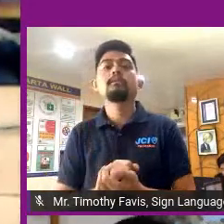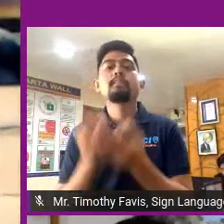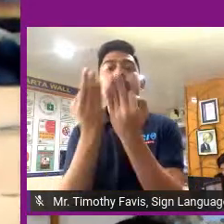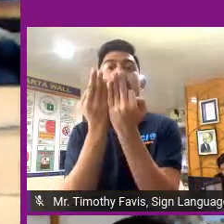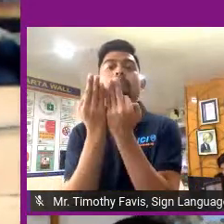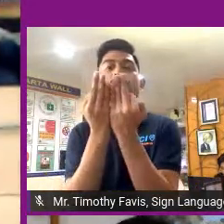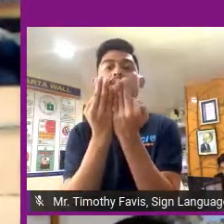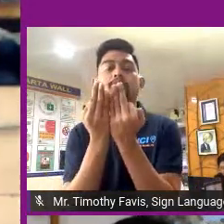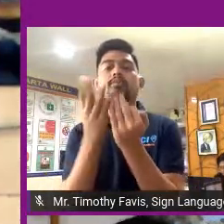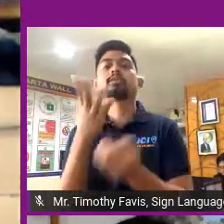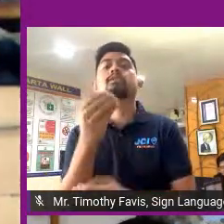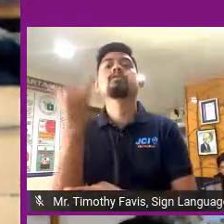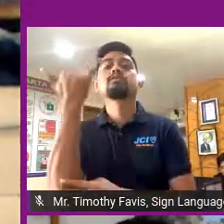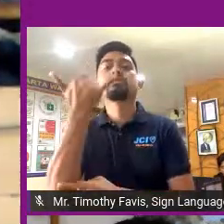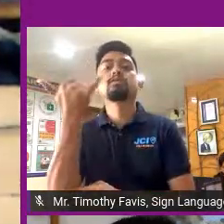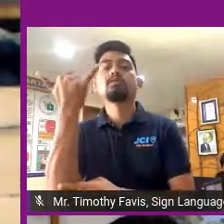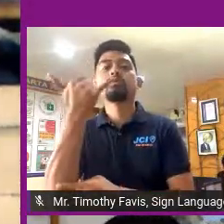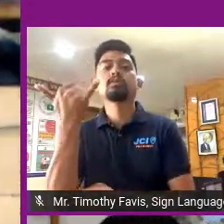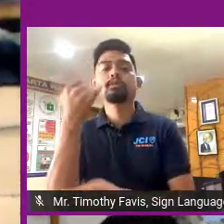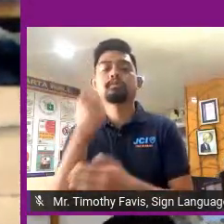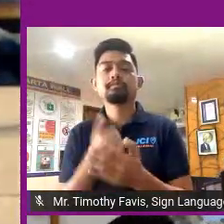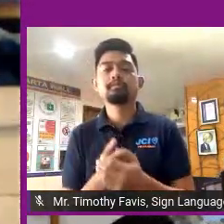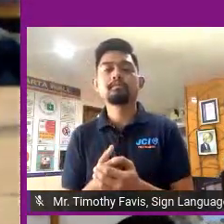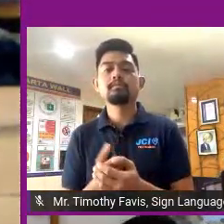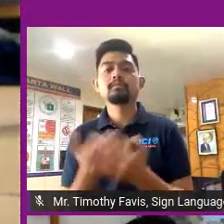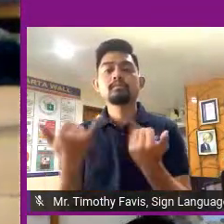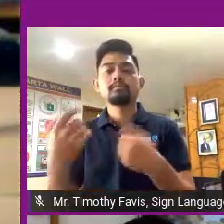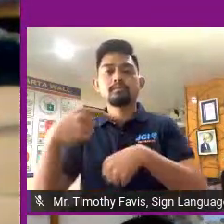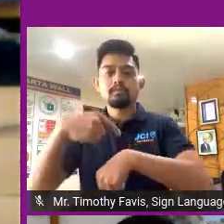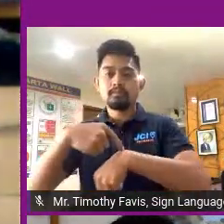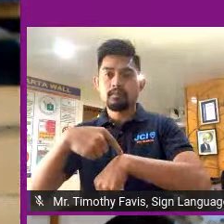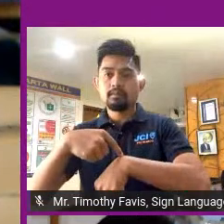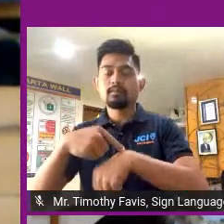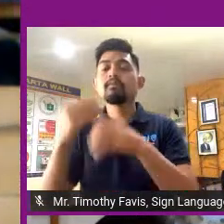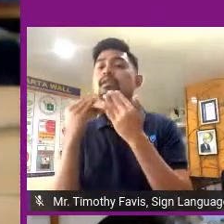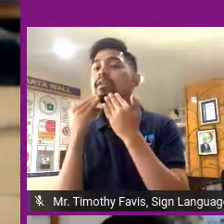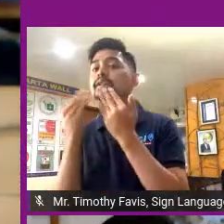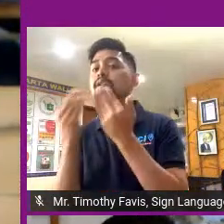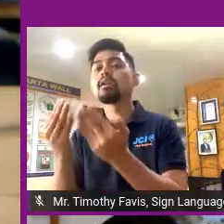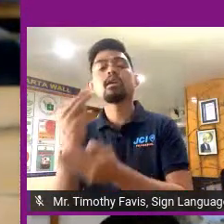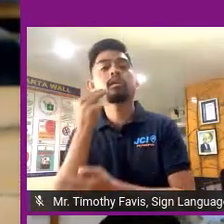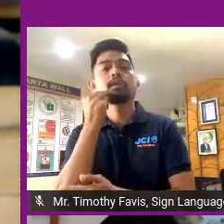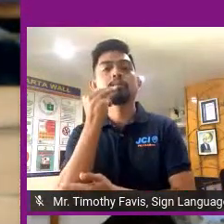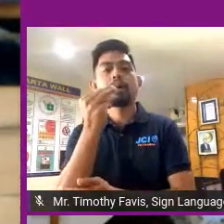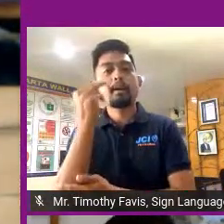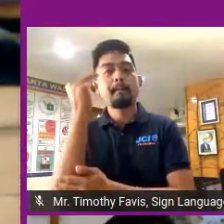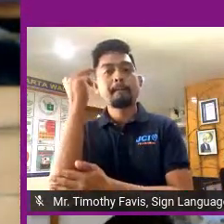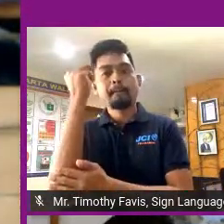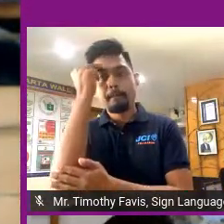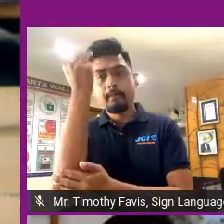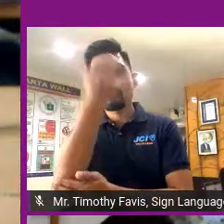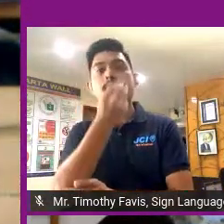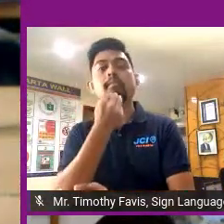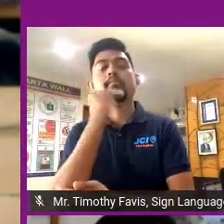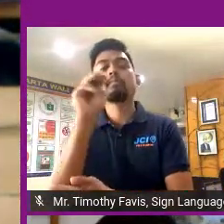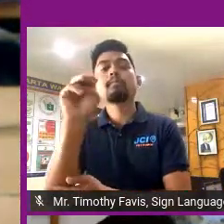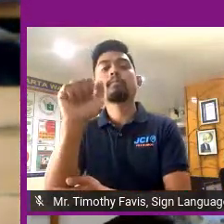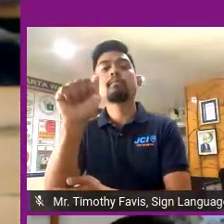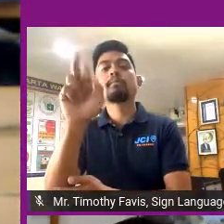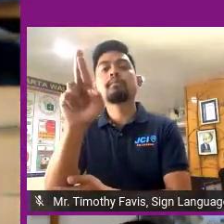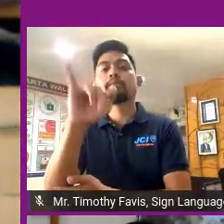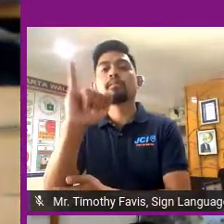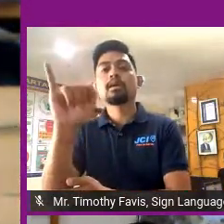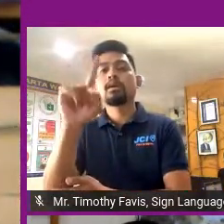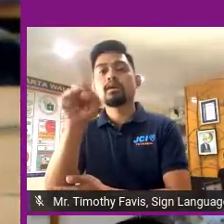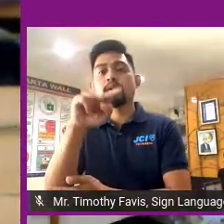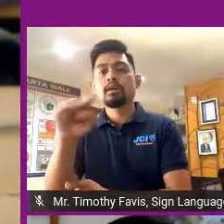sa YouTube channel po. So at this point, nagpapasalamat po kami ni Mamaris sa kasama natin ngayon at